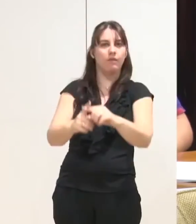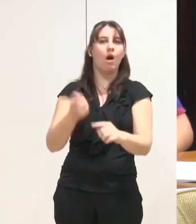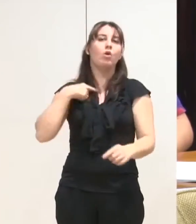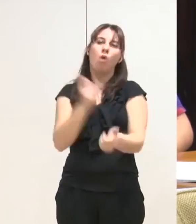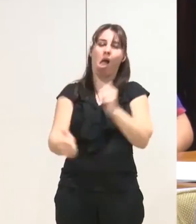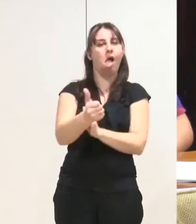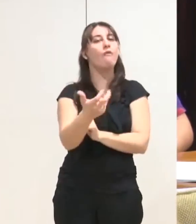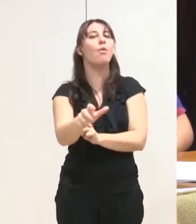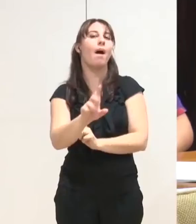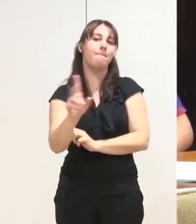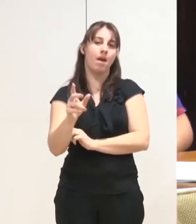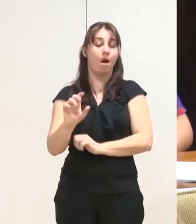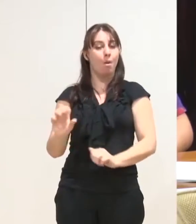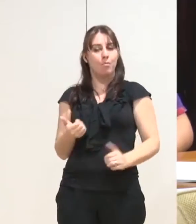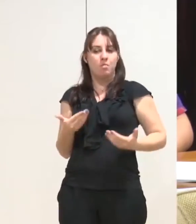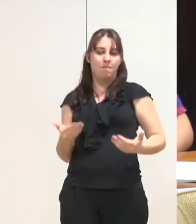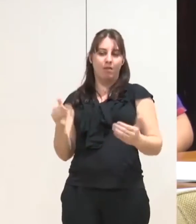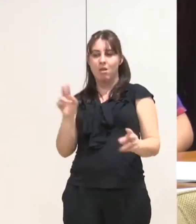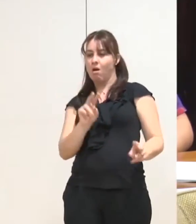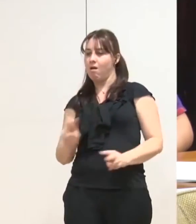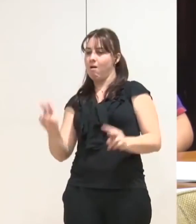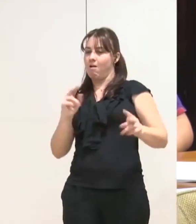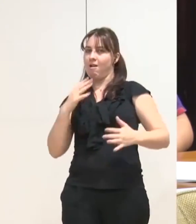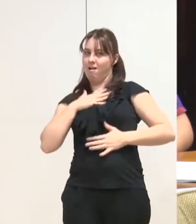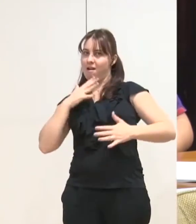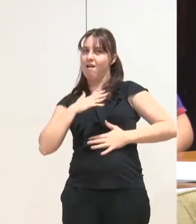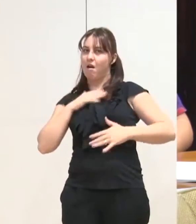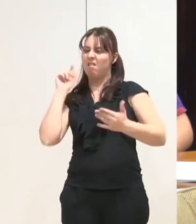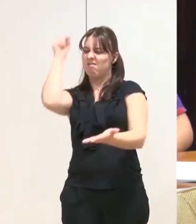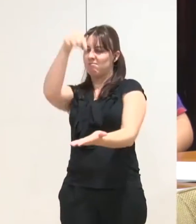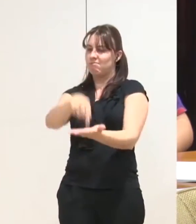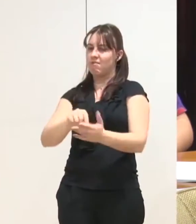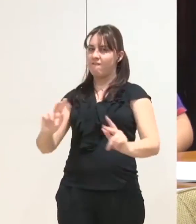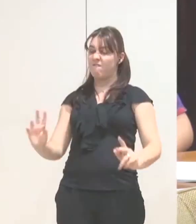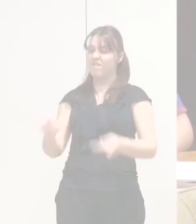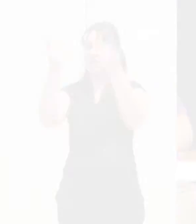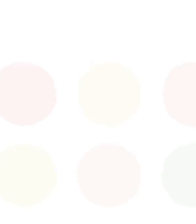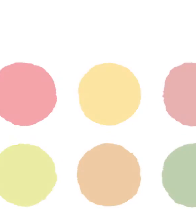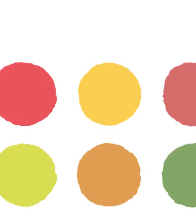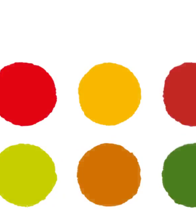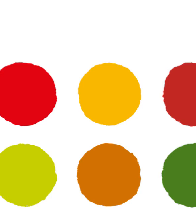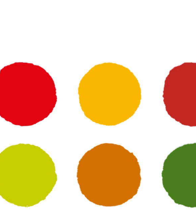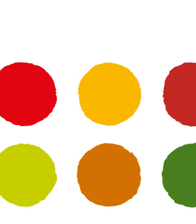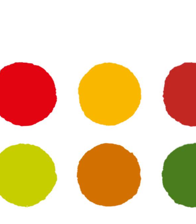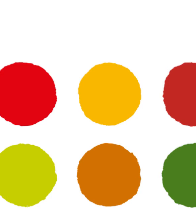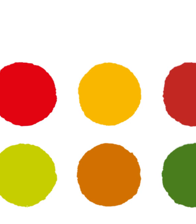et déjà se réjouir que cette école devienne l'un des points de vitalité forts de ce secteur de notre ville.